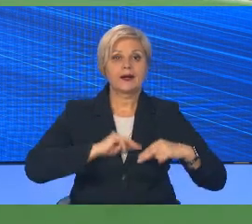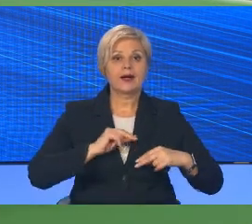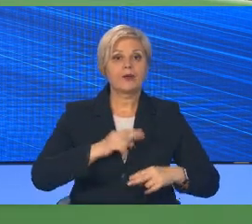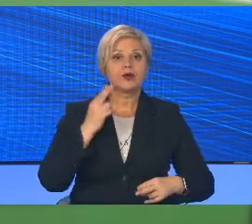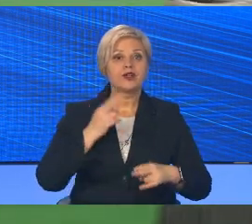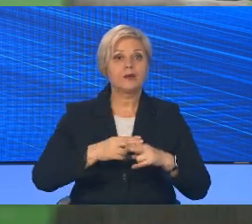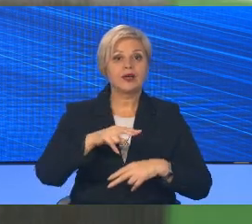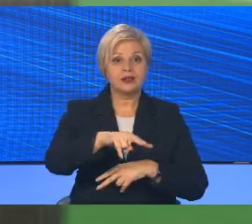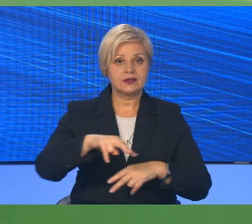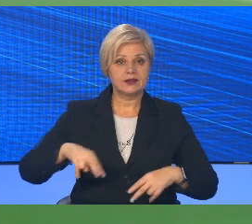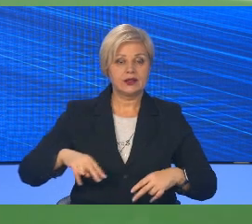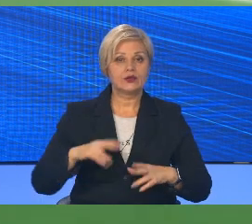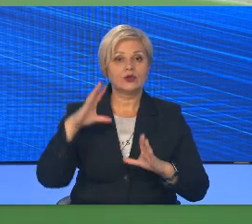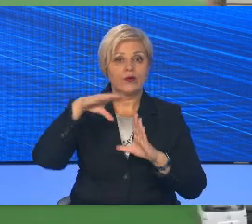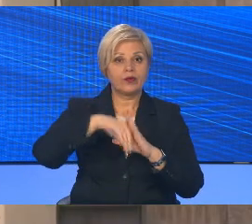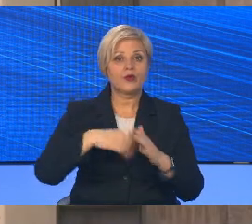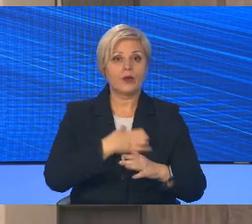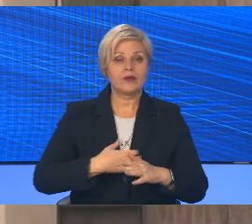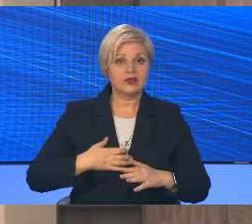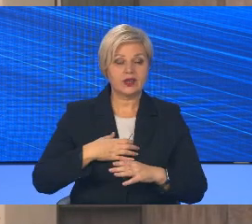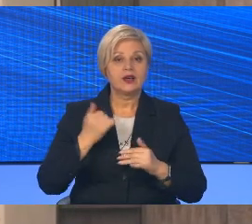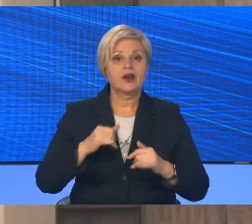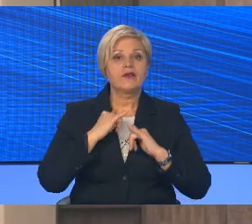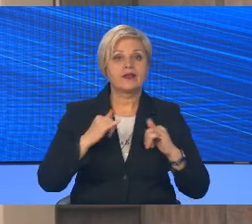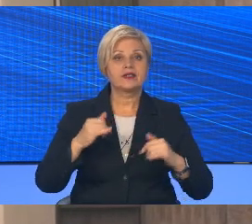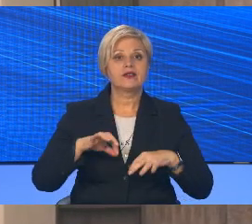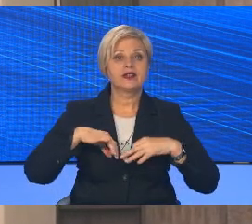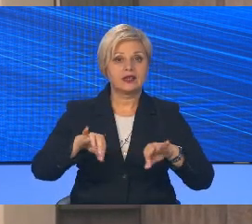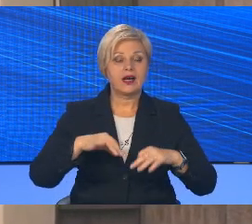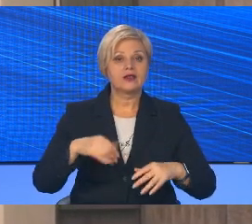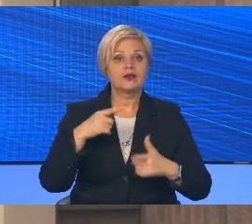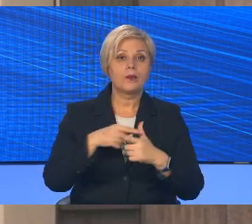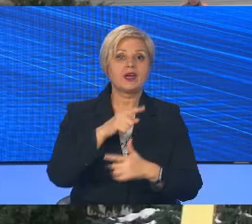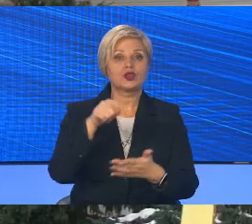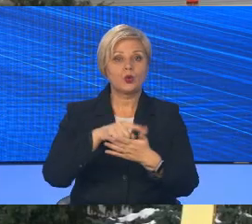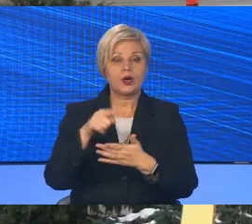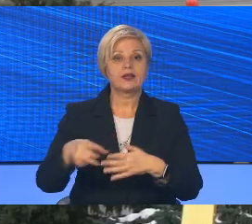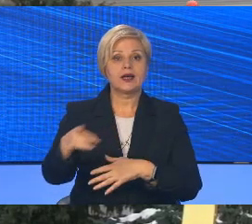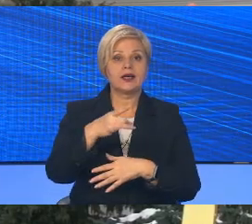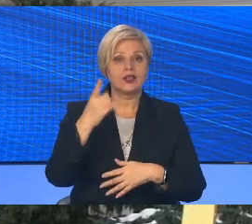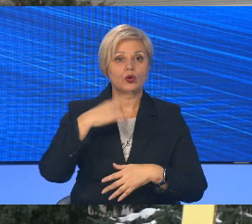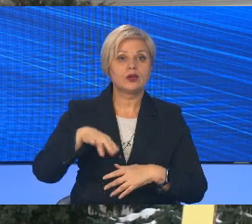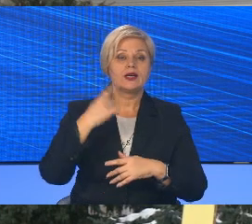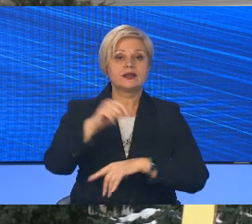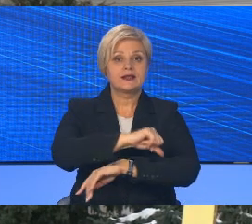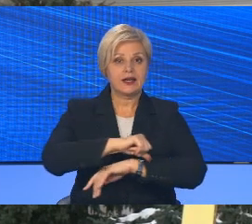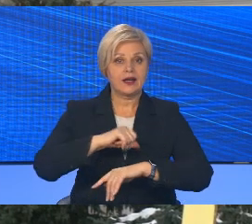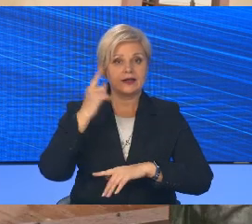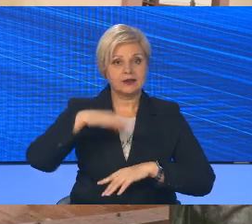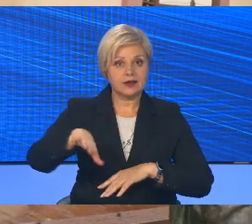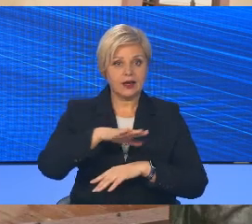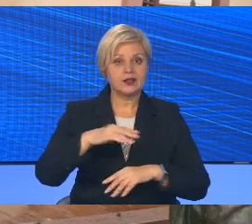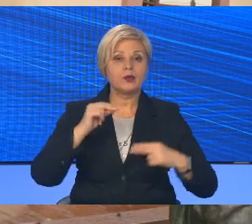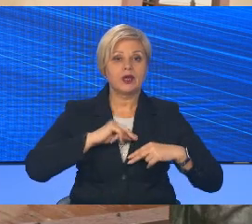сталевой магистрали уносят важкий уклад в развитие транспортных взносин помеж городами и регионами республики замежными краинами. И